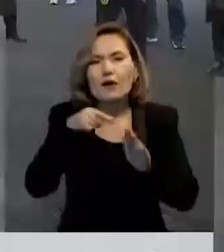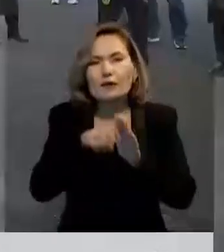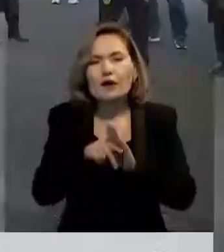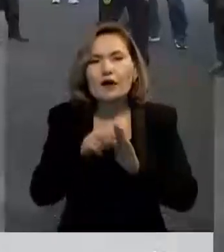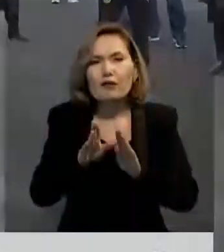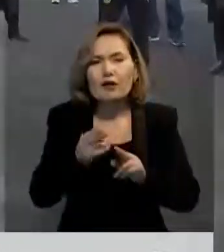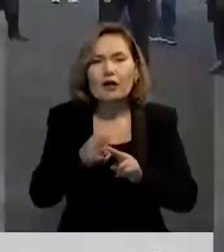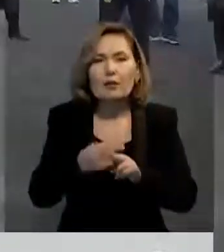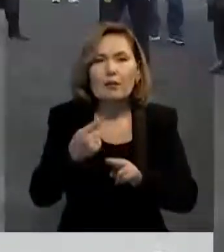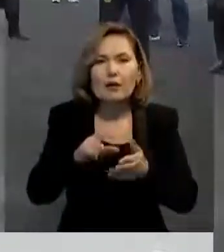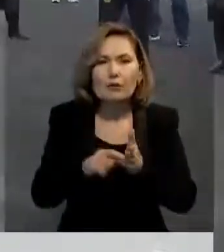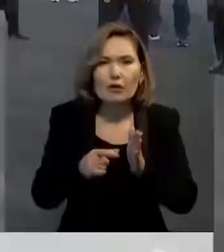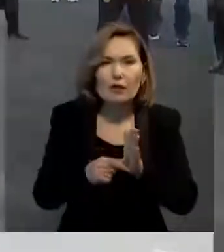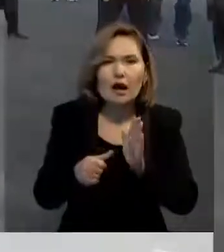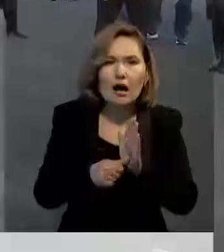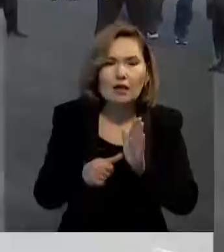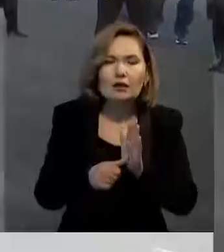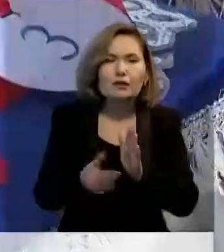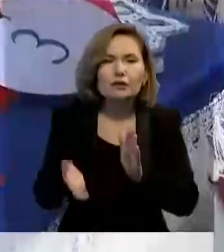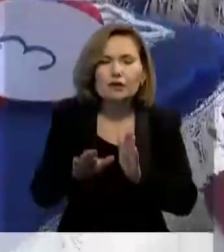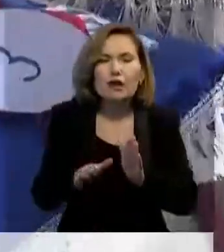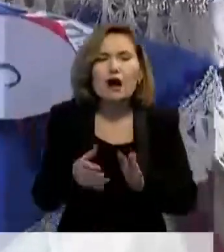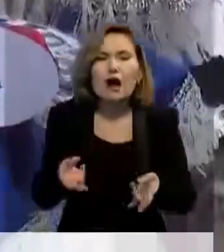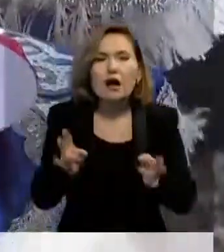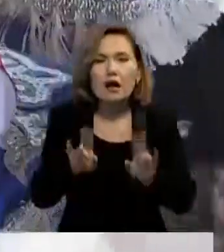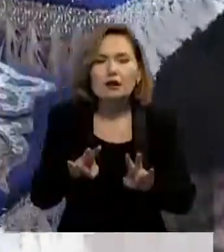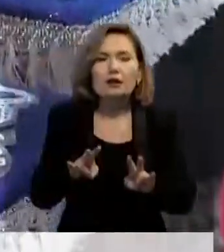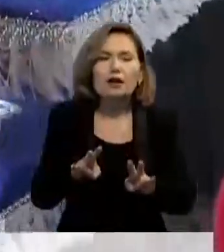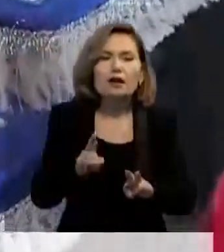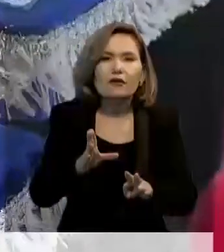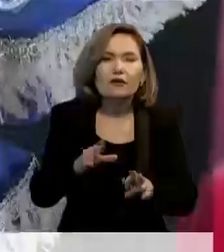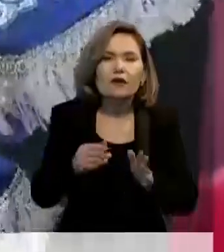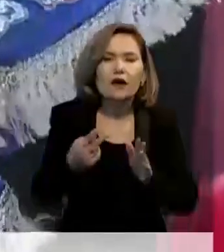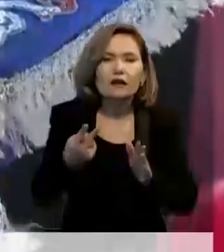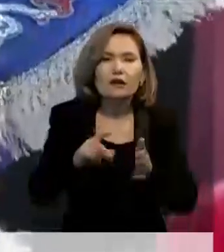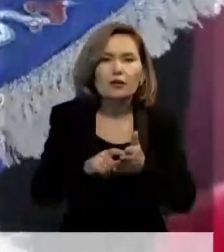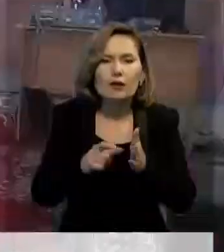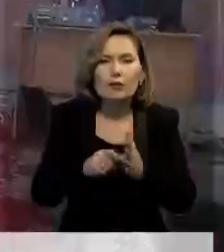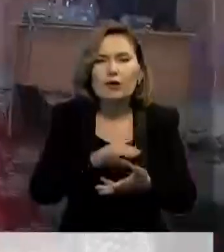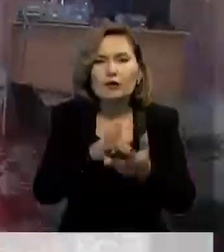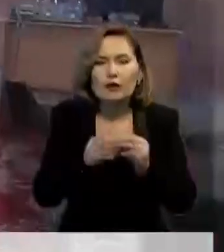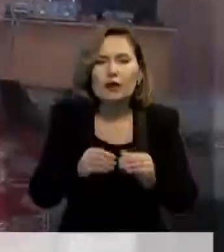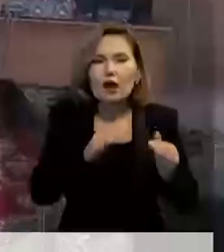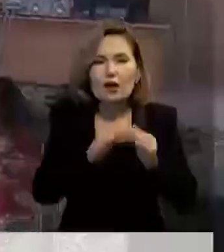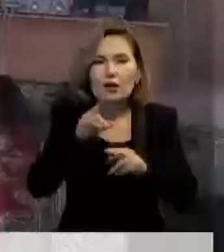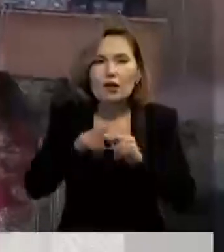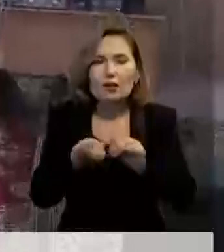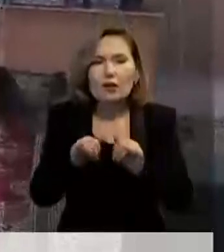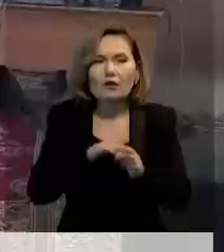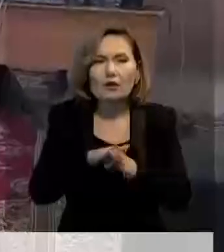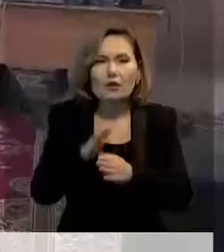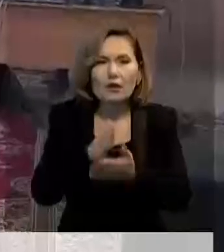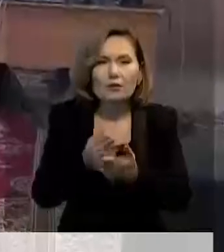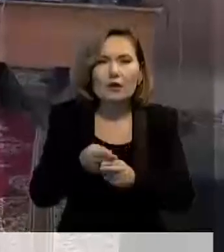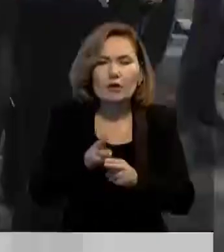алтауы бір бөлмелі болса, қалғандарының бәрі екі бөлмелі. Айта кетейін, Жақсы ауданында соңғы жылдар баспана құрылысы қарқын алып келеді. Атап